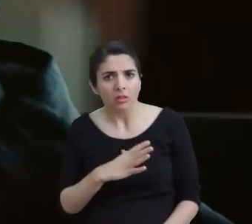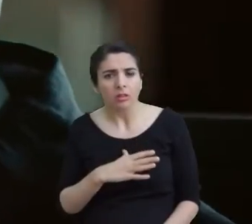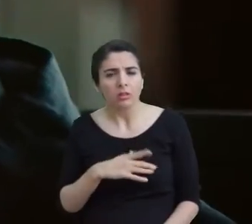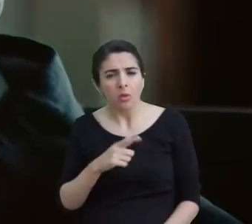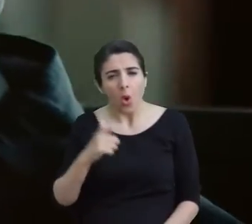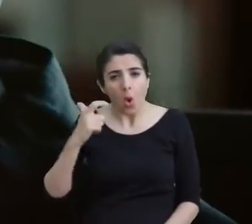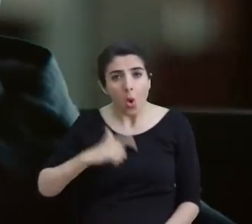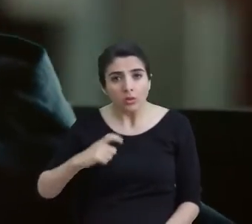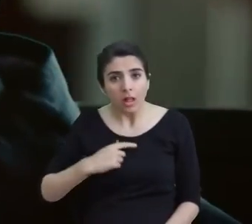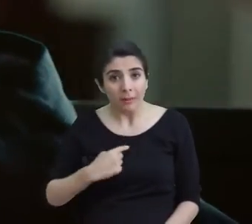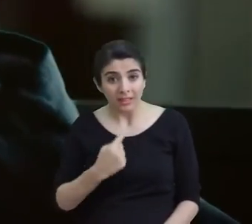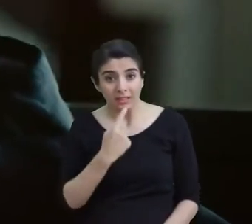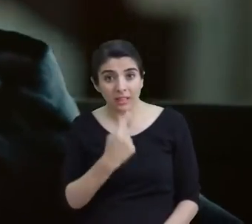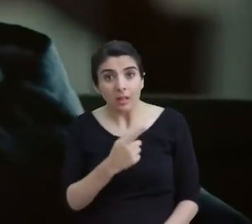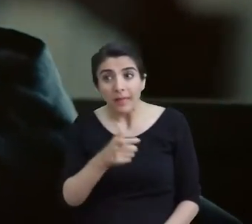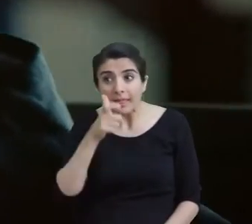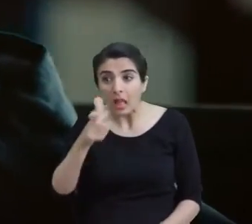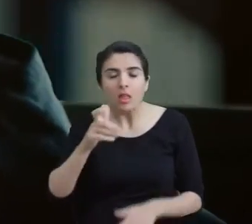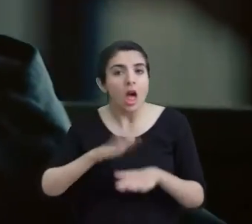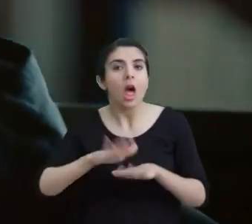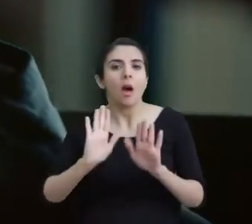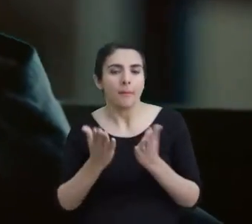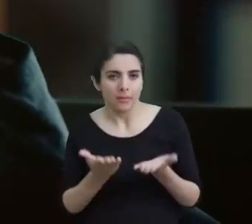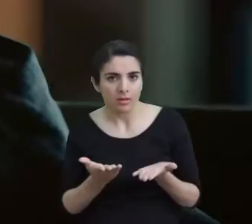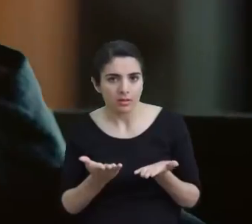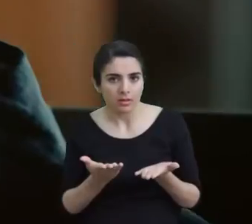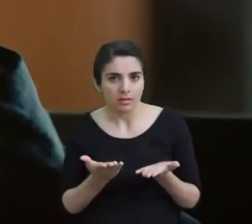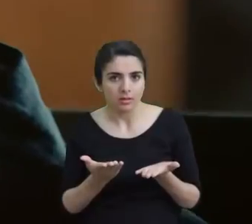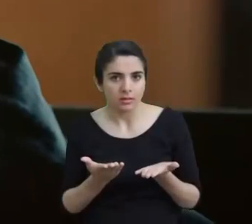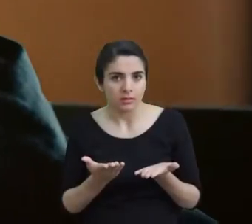sana özellikle bu zamanda dikkat çekmeyeceğiz derken